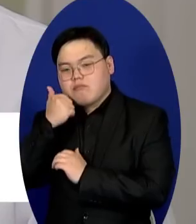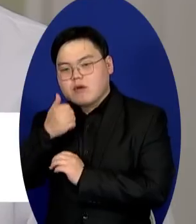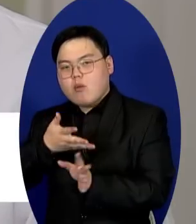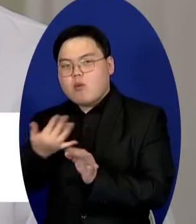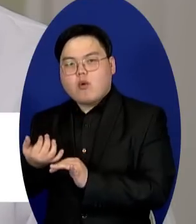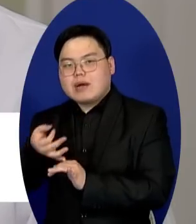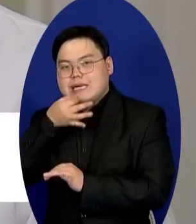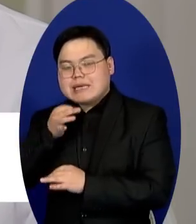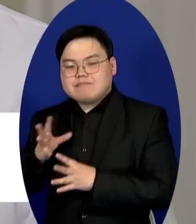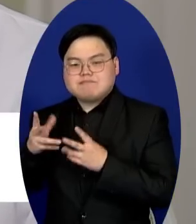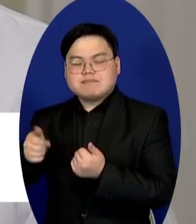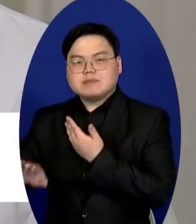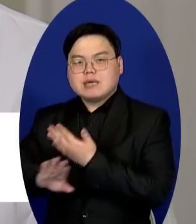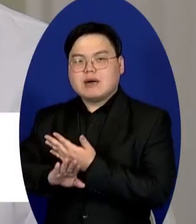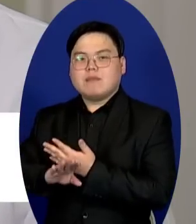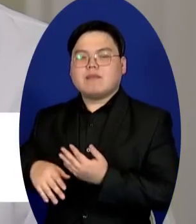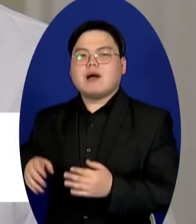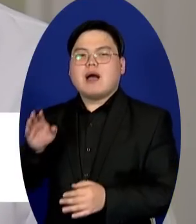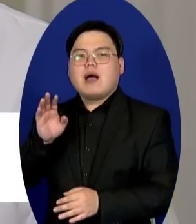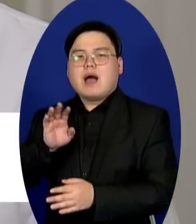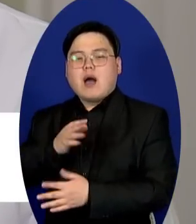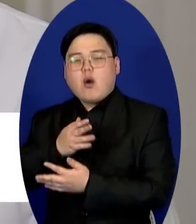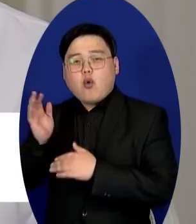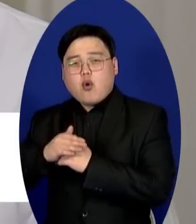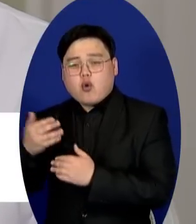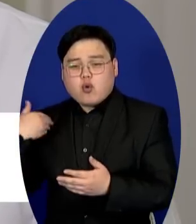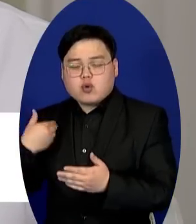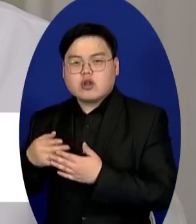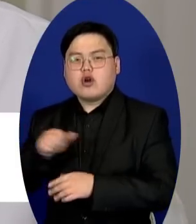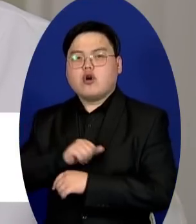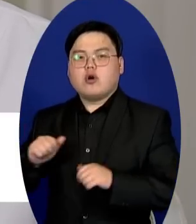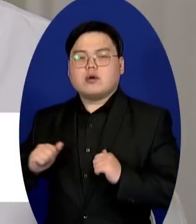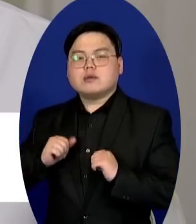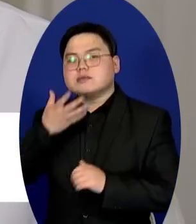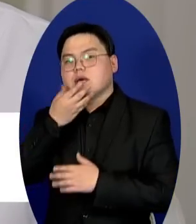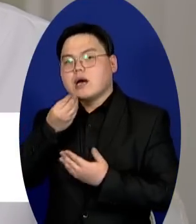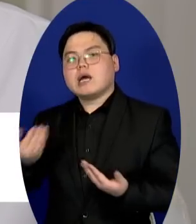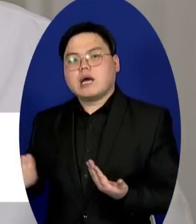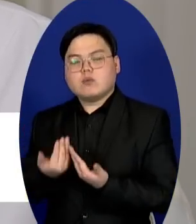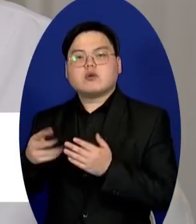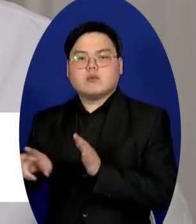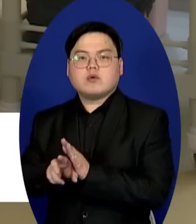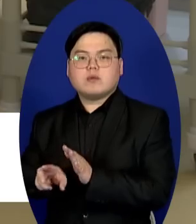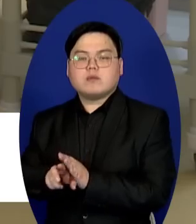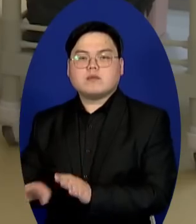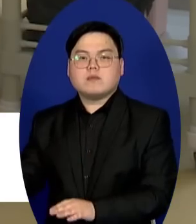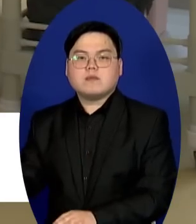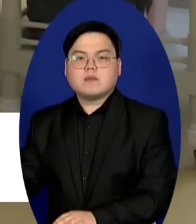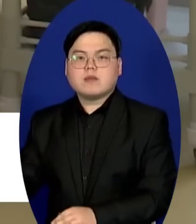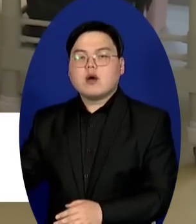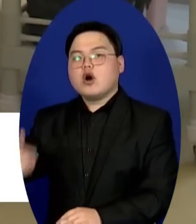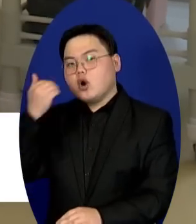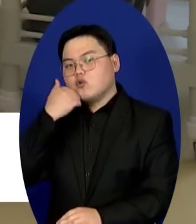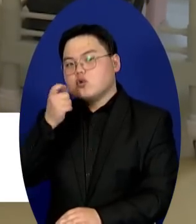бууруулах юм бол тэр хүн одоо амьдралын эцсийн хүчүүдэд өртөө хүлчлэх чадвартаагаар наслах бол бүрэн боломжтой байдаг. Мөн